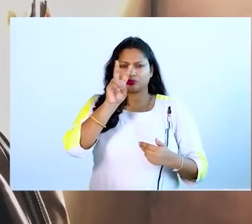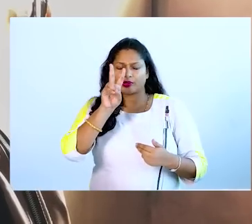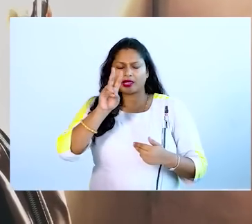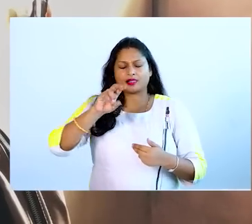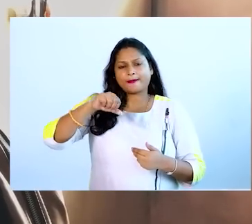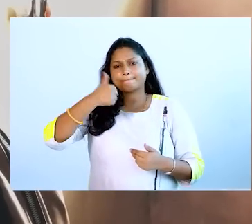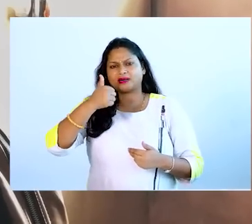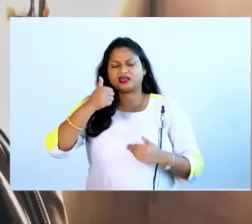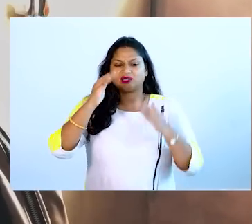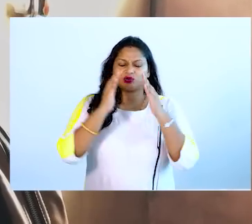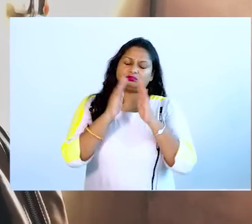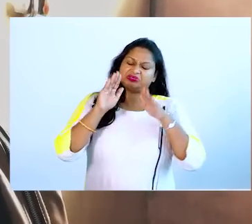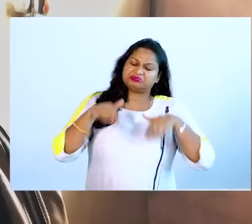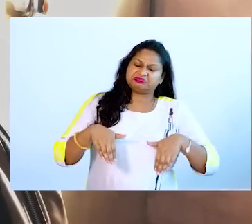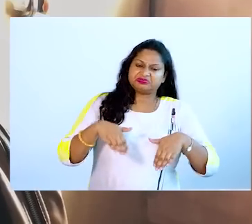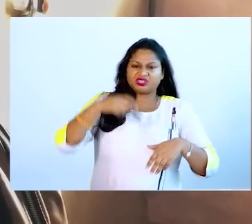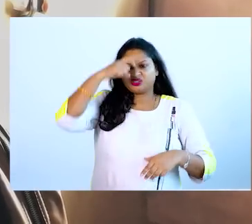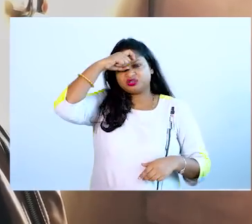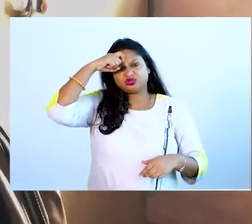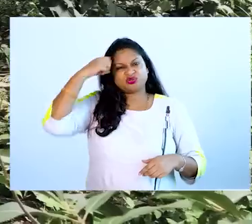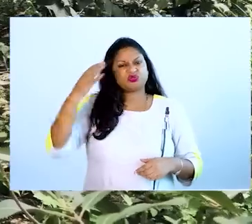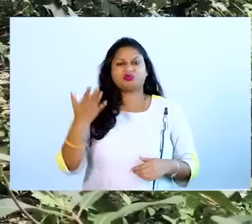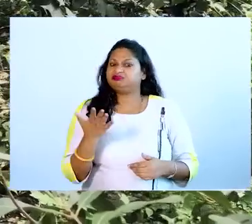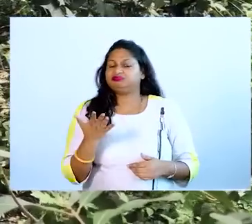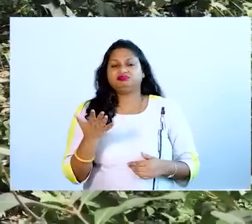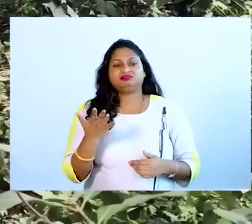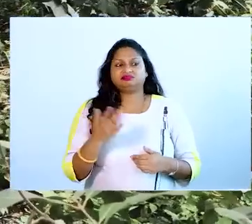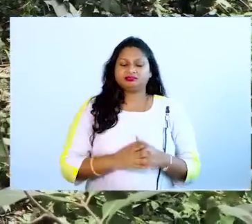12वीं के बाद घर पे ही बैठा था, नौकरी नहीं थी।